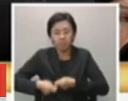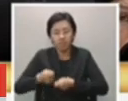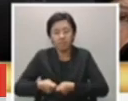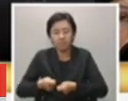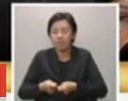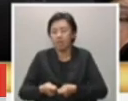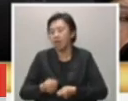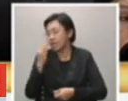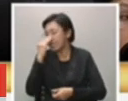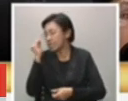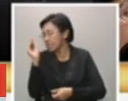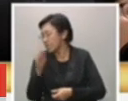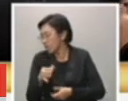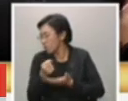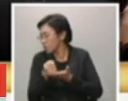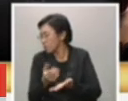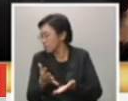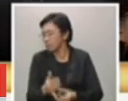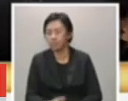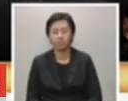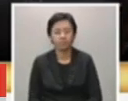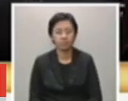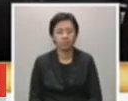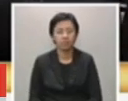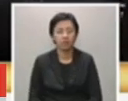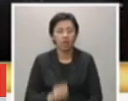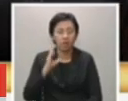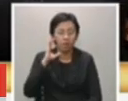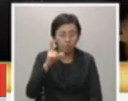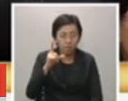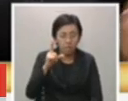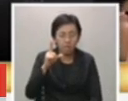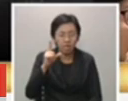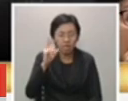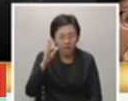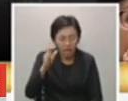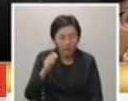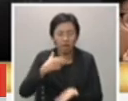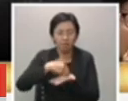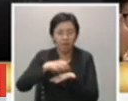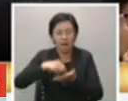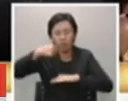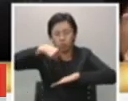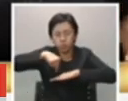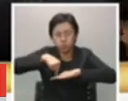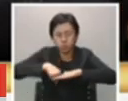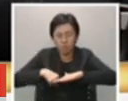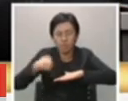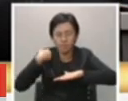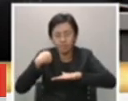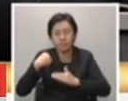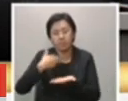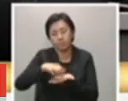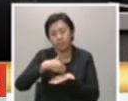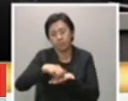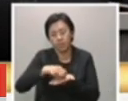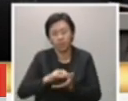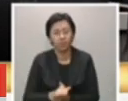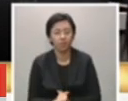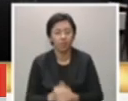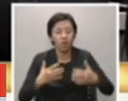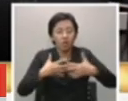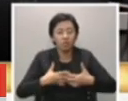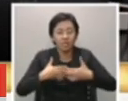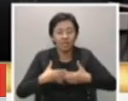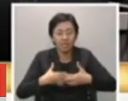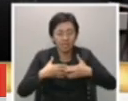ละทิ้งพรุ่งนี้หรือวันนี้จะมีเพื่อนสมาชิกมาลงในรายละเอียดภาคอุตสาหกรรมอย่างที่เรียนแล้